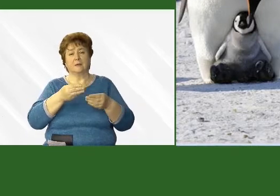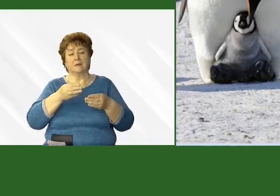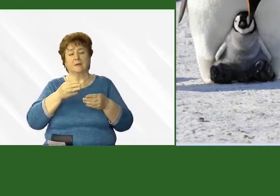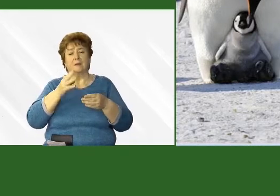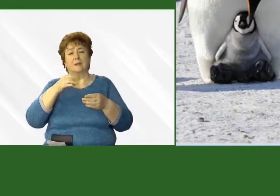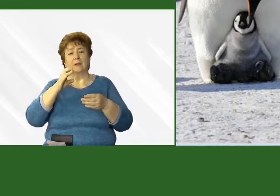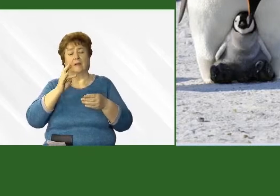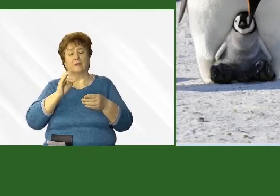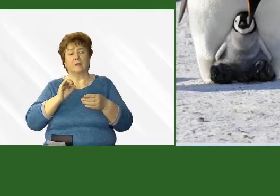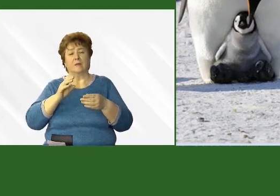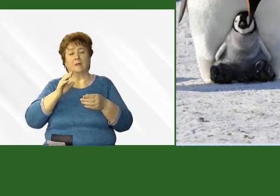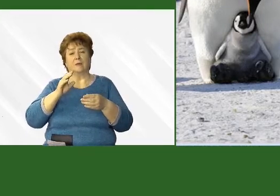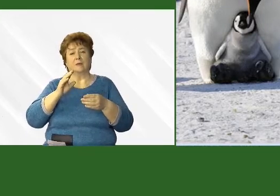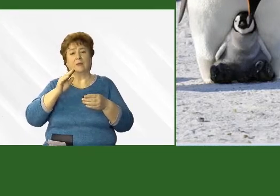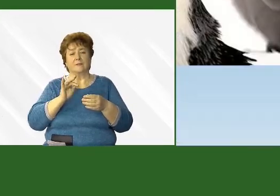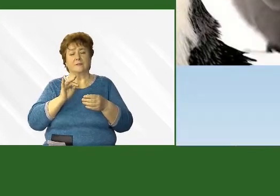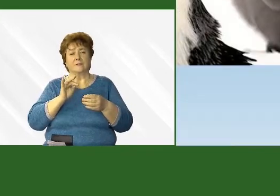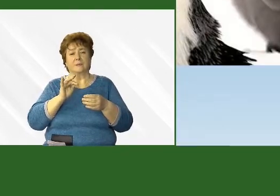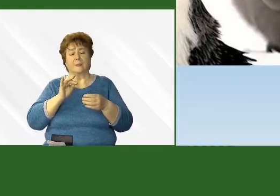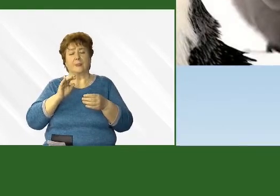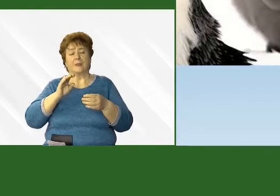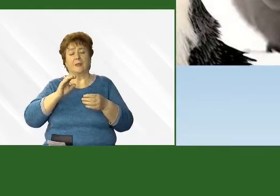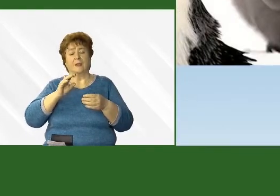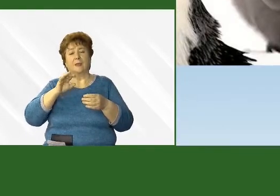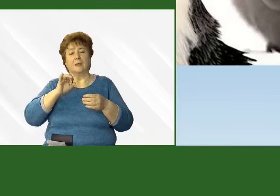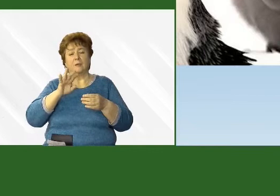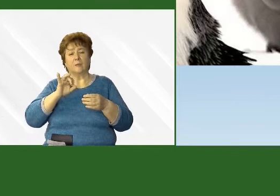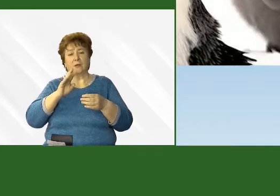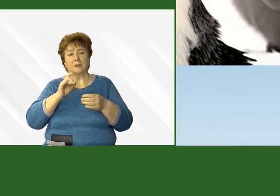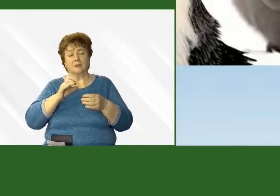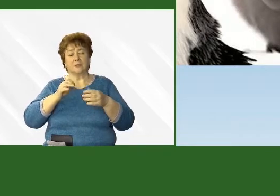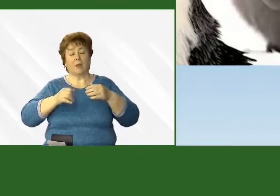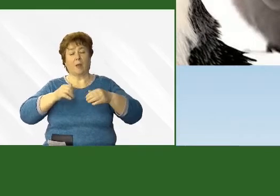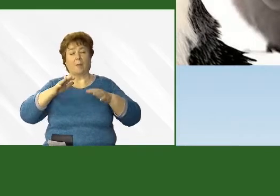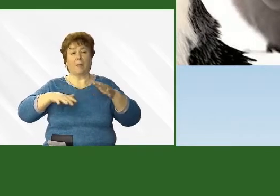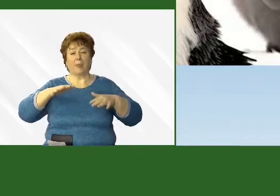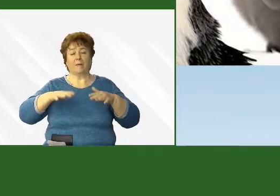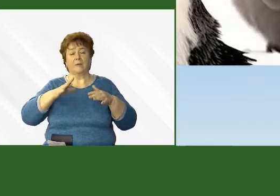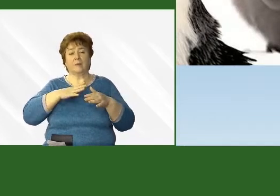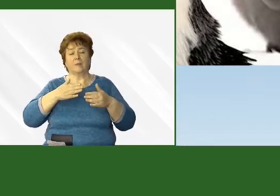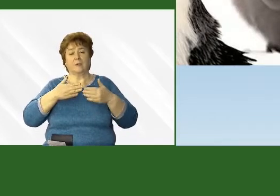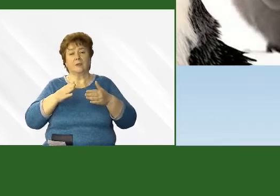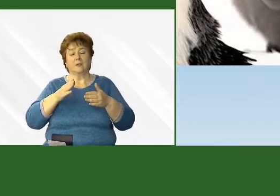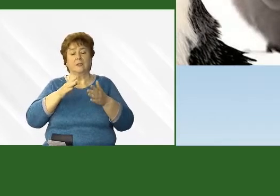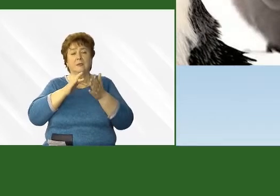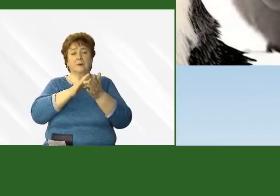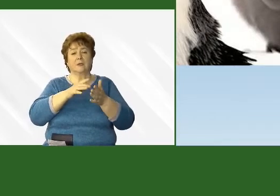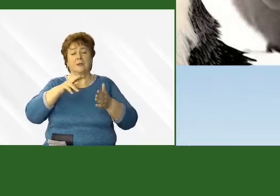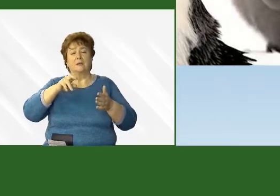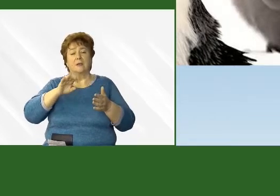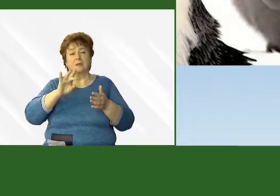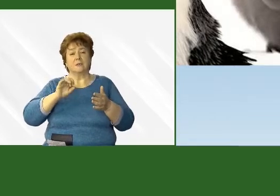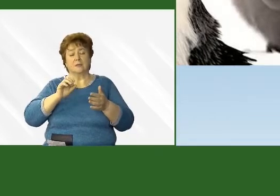немецкого ученого Йогана Форстера. Императорский пингвин был открыт экспедицией Беллинсгаузена и